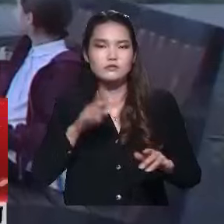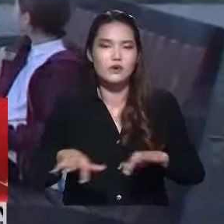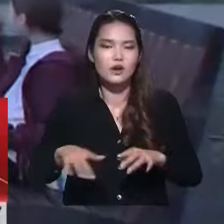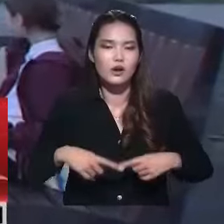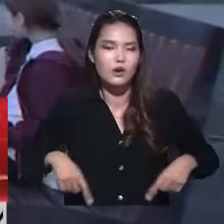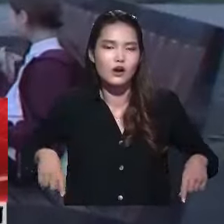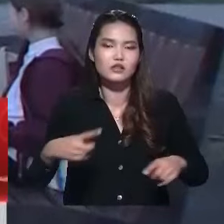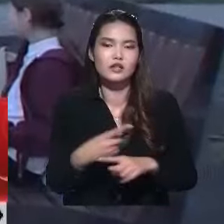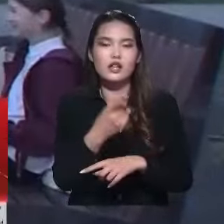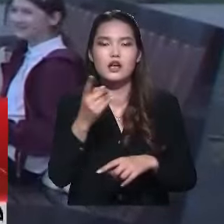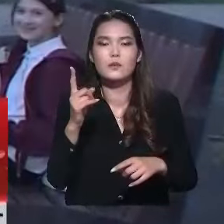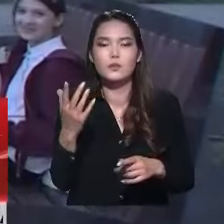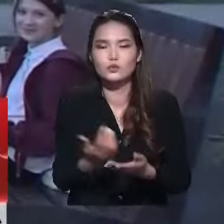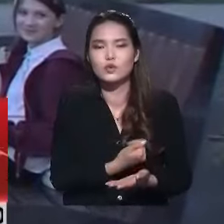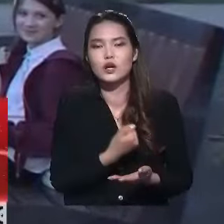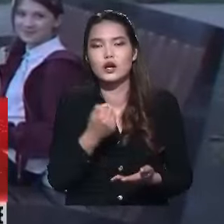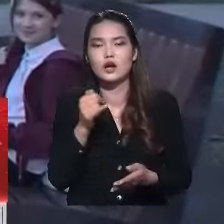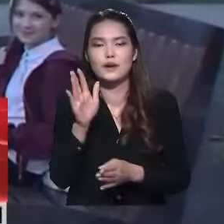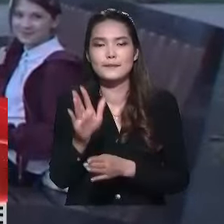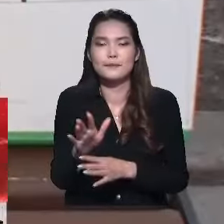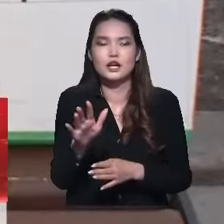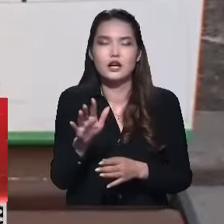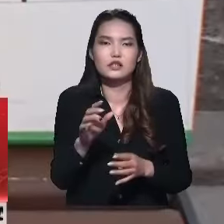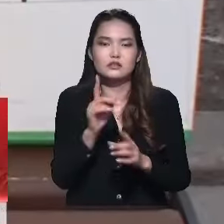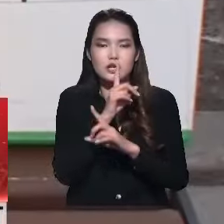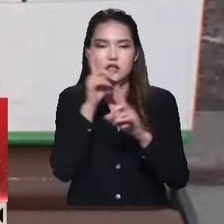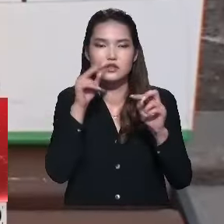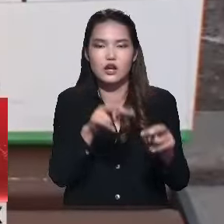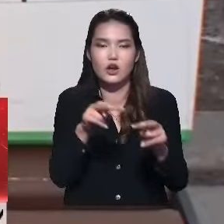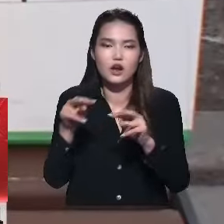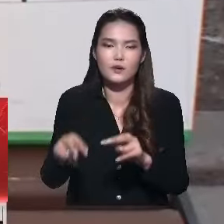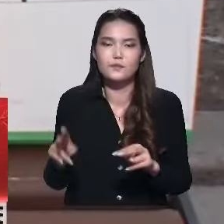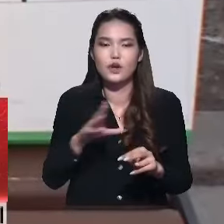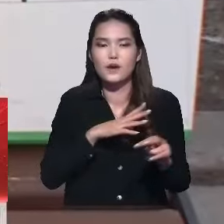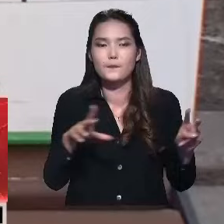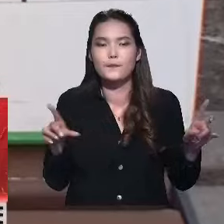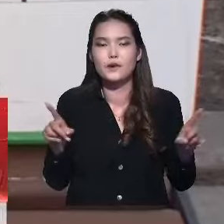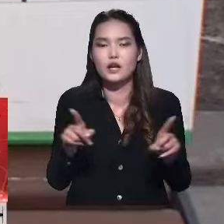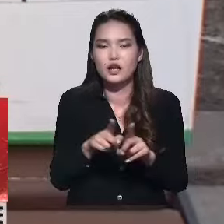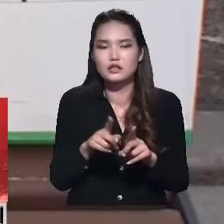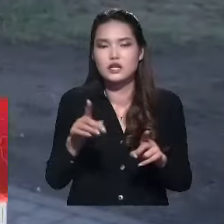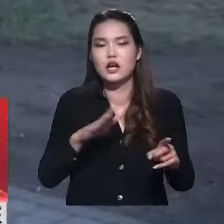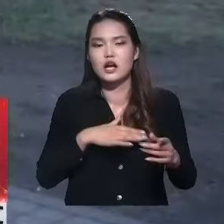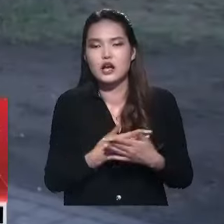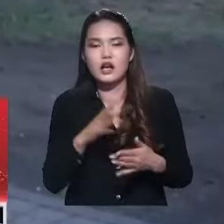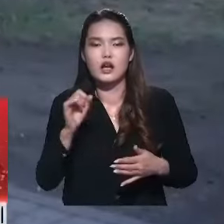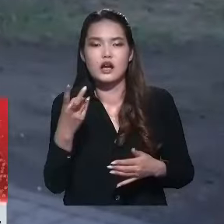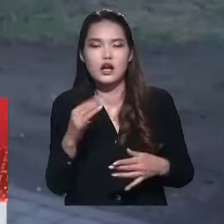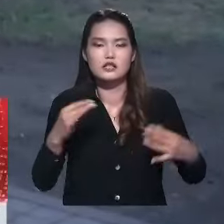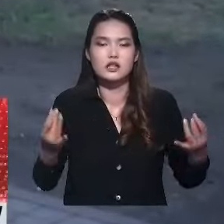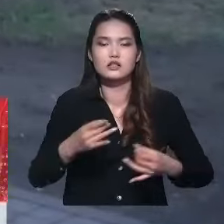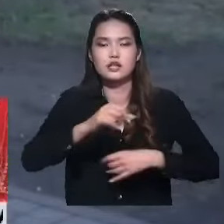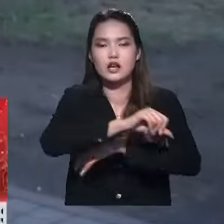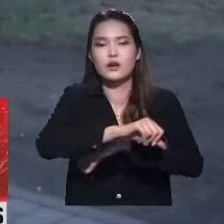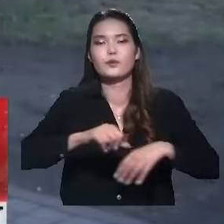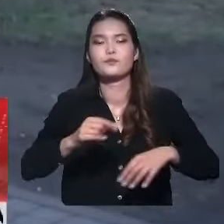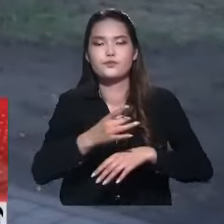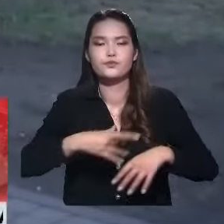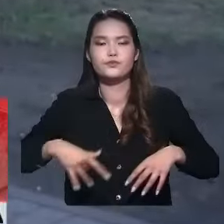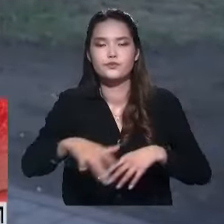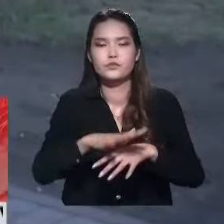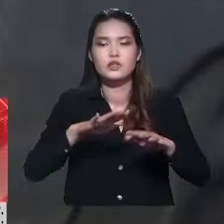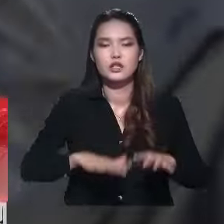будут вовлечены в данную акцию. Кроме этой акции, в столице также пройдут акции по уборке территорий престарелых домов. А в преддверии